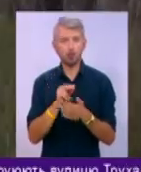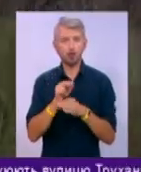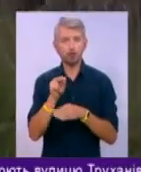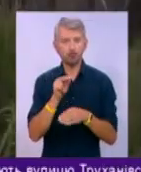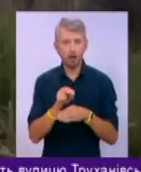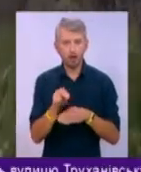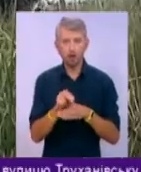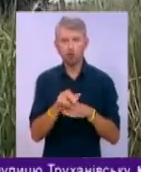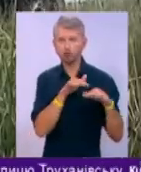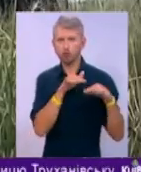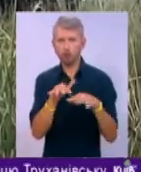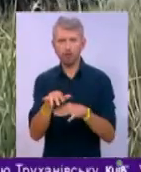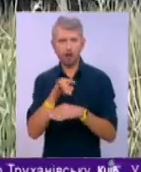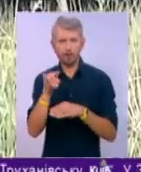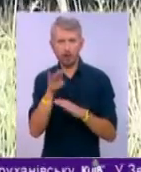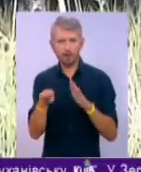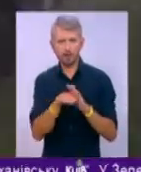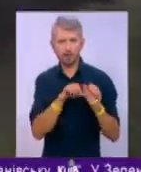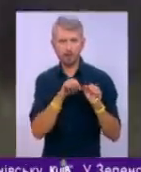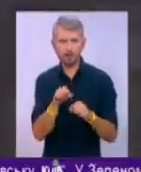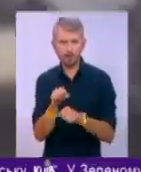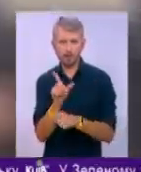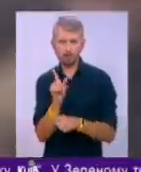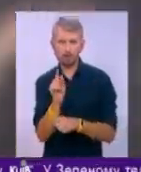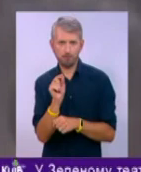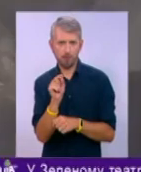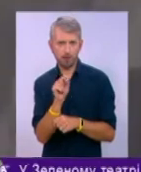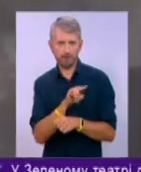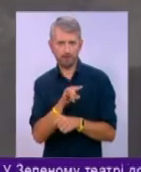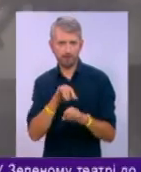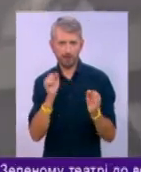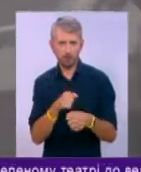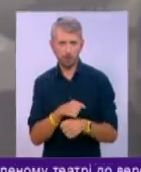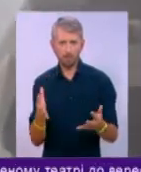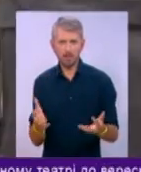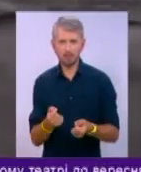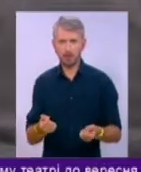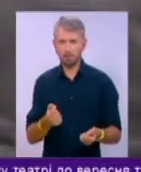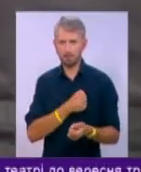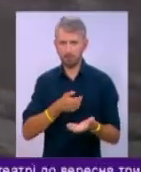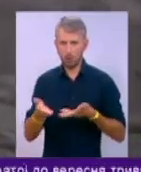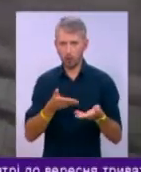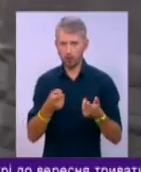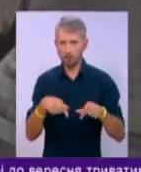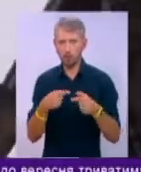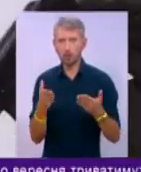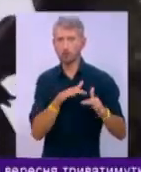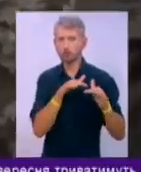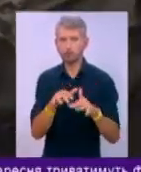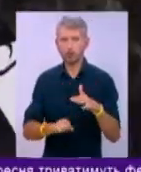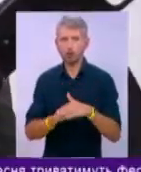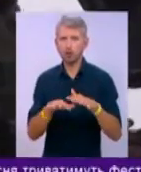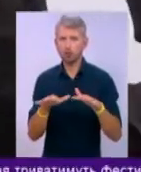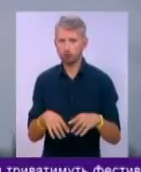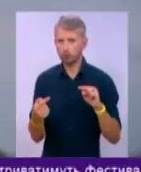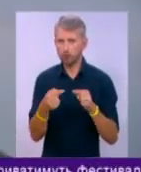навчань, штурмова авіація під прикриттям пари винищувачів підтримала піхотні підрозділи, які штурмували опорний пункт